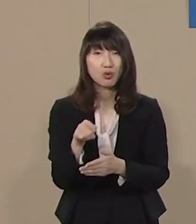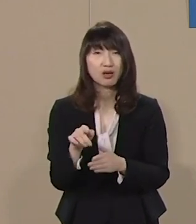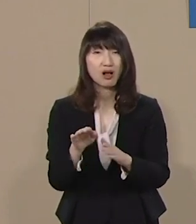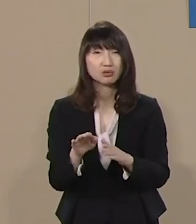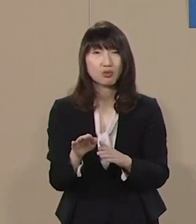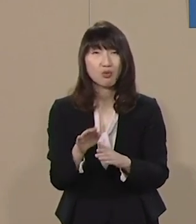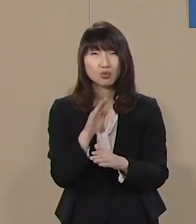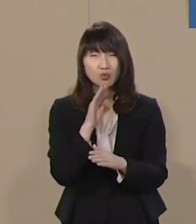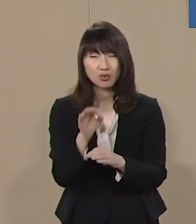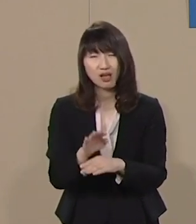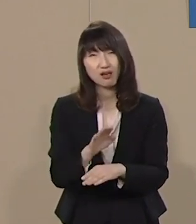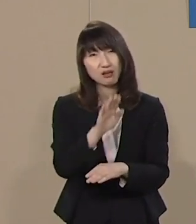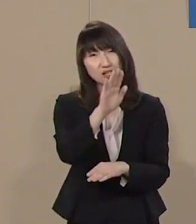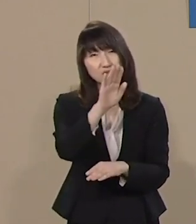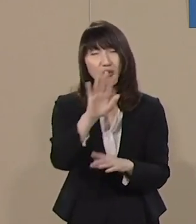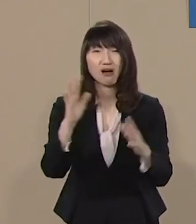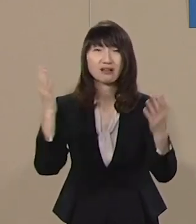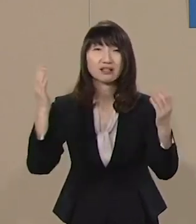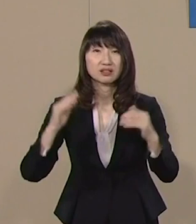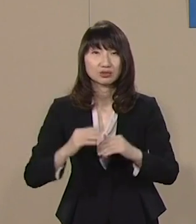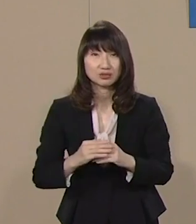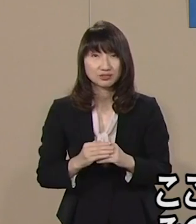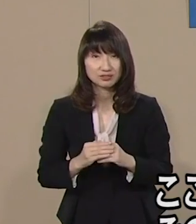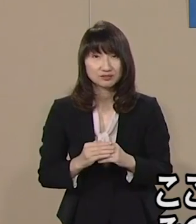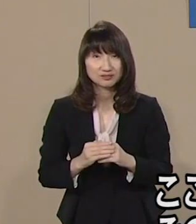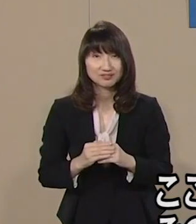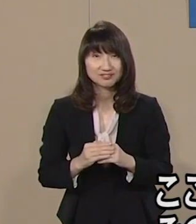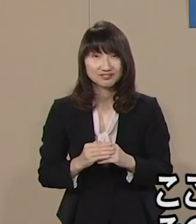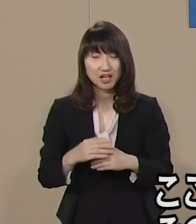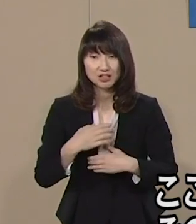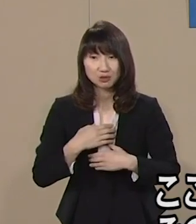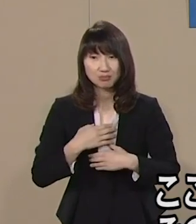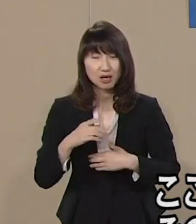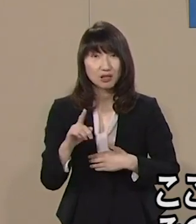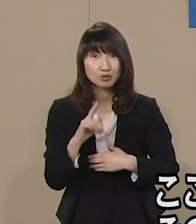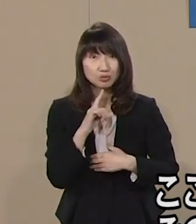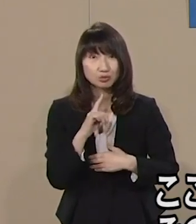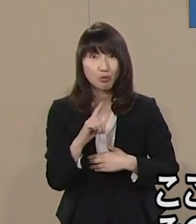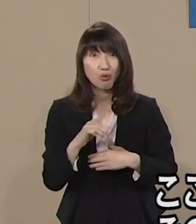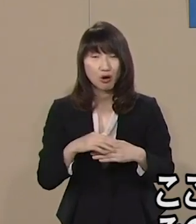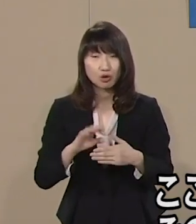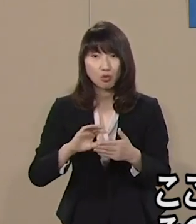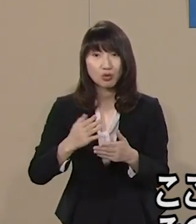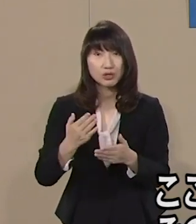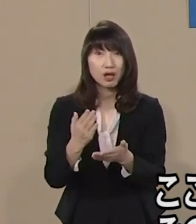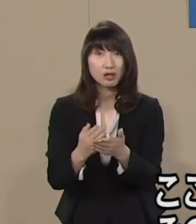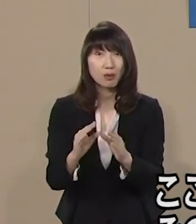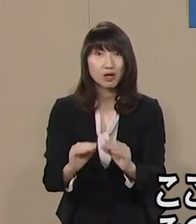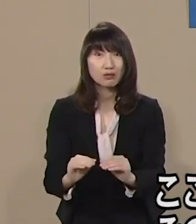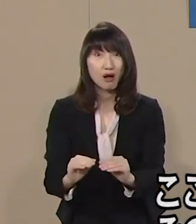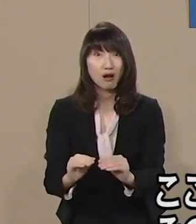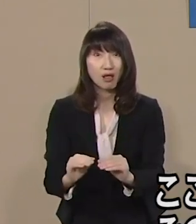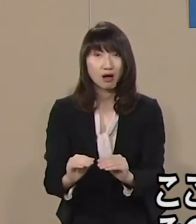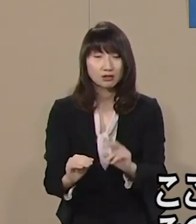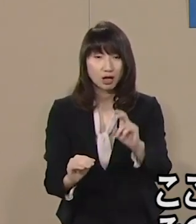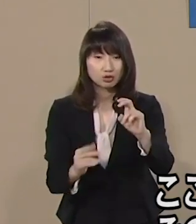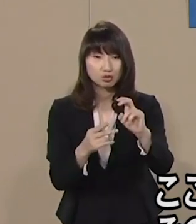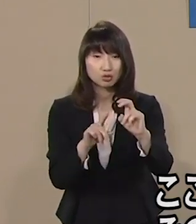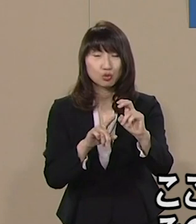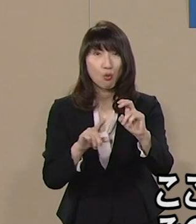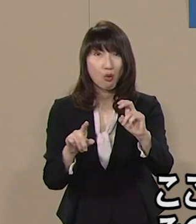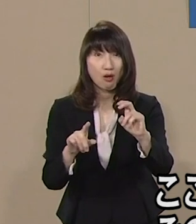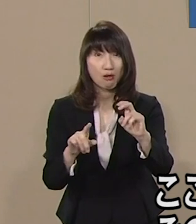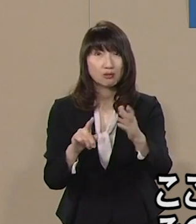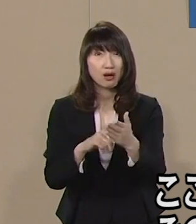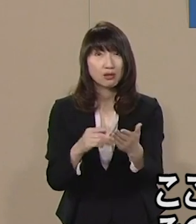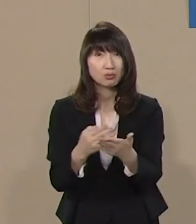本当の広慶恵はあなたのもとにはやって来ないここで心配になるのがじゃあ消費税を止めでもその20兆円分を